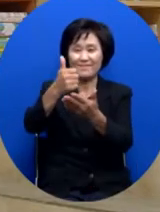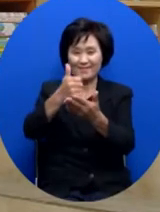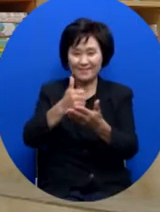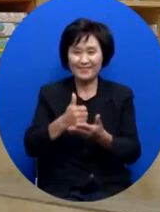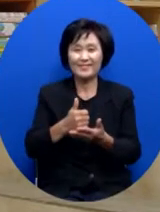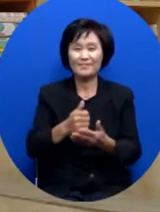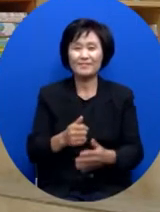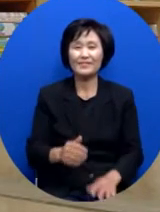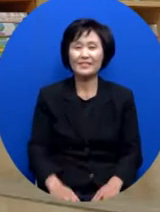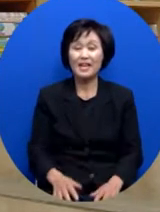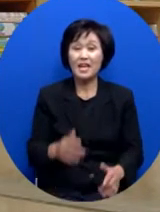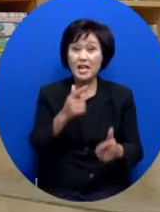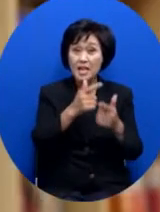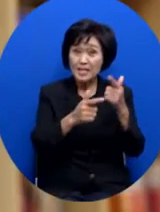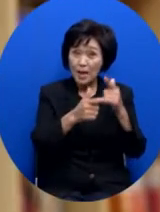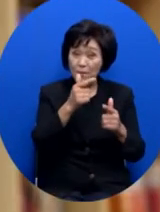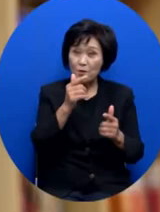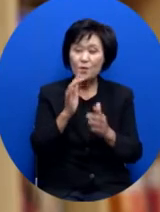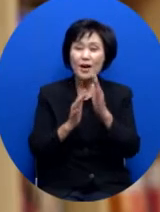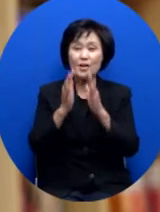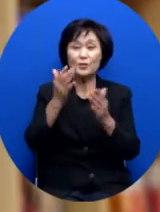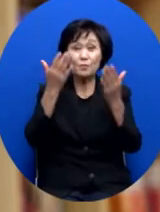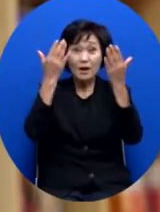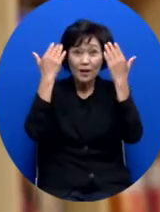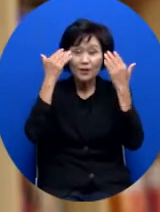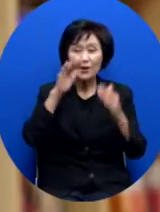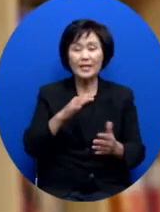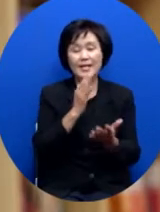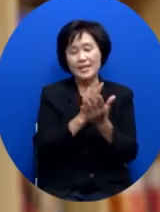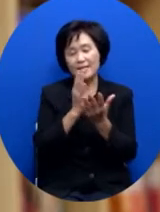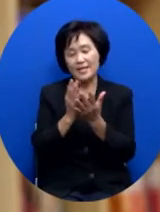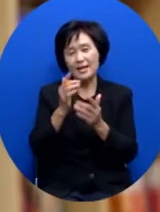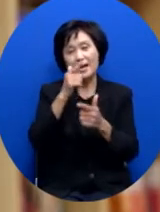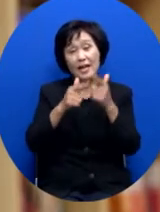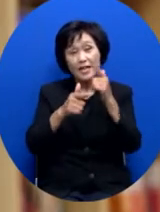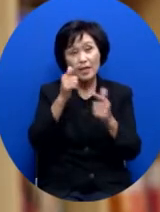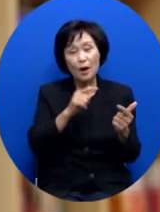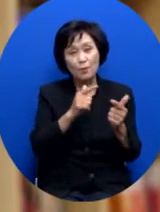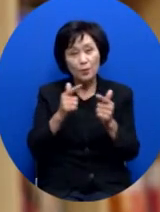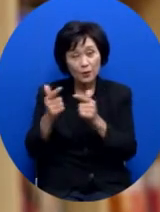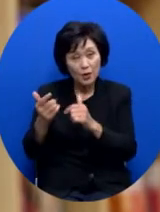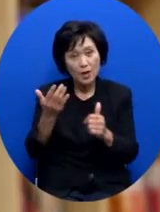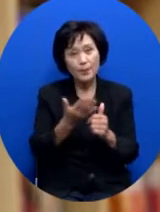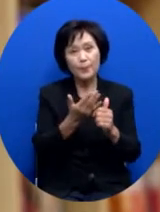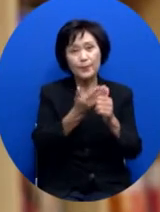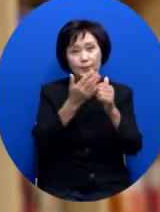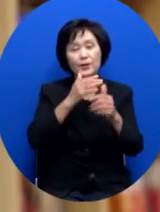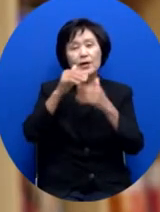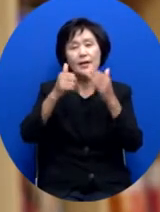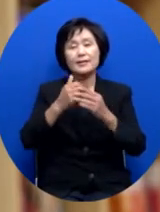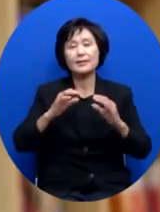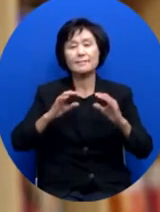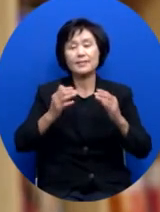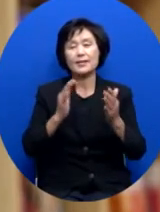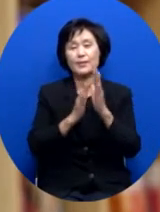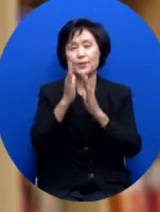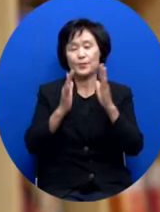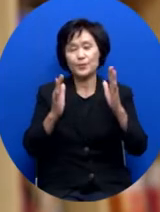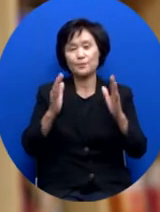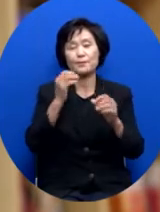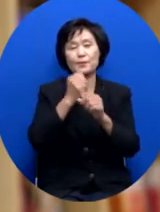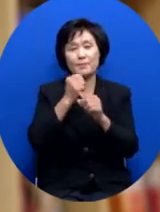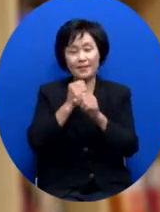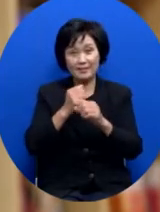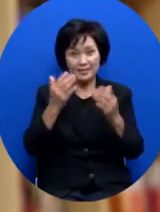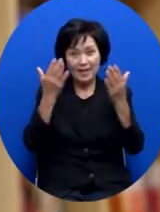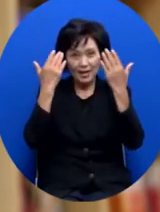남아서 학교는 다양한 나무들을 존중하는 교육을 통하여 하나님 나라의 숲을 만들어 가는 학교입니다 아이를